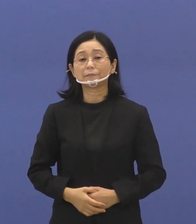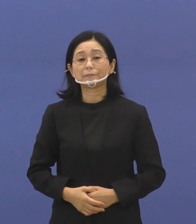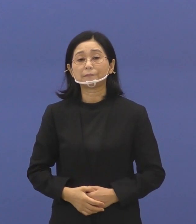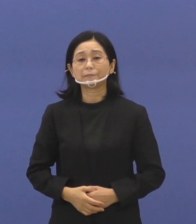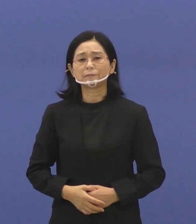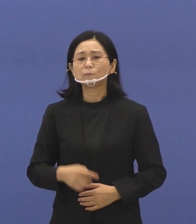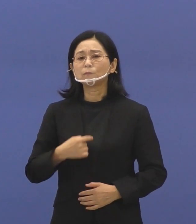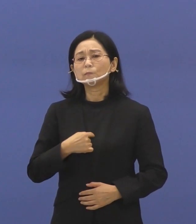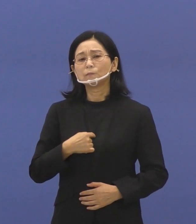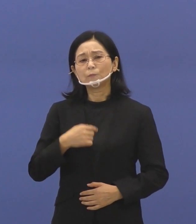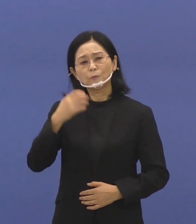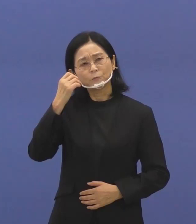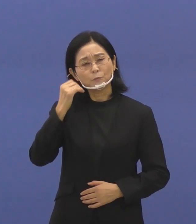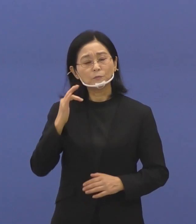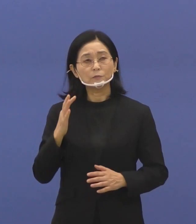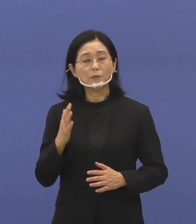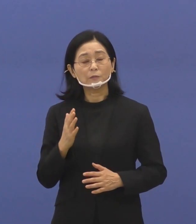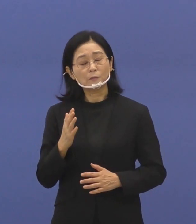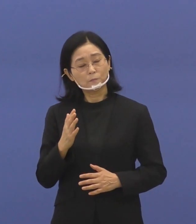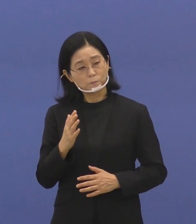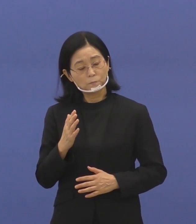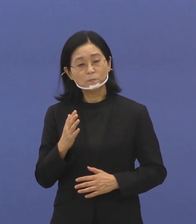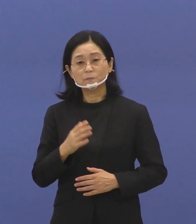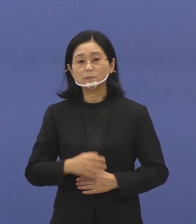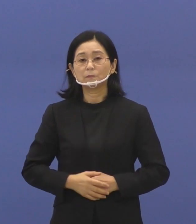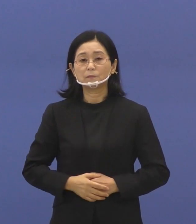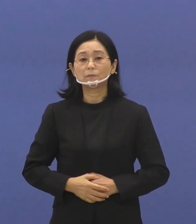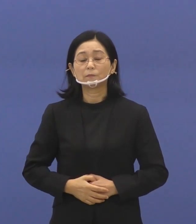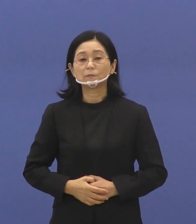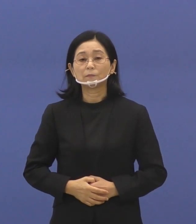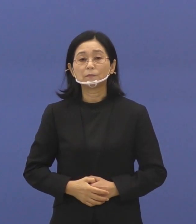記憶にないと言いますか、